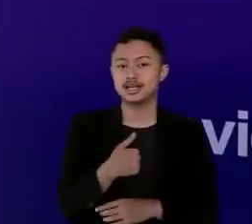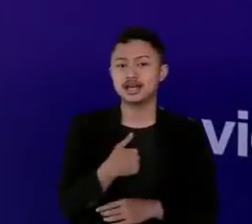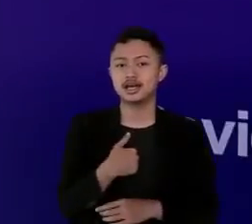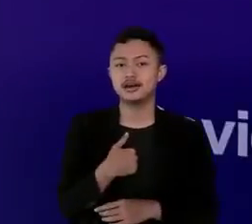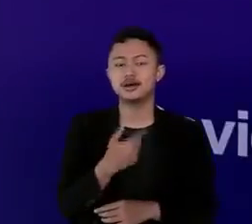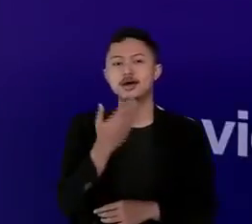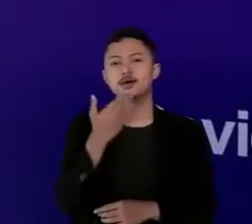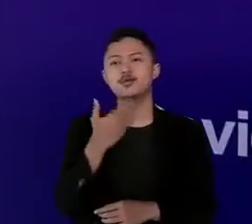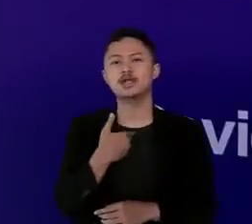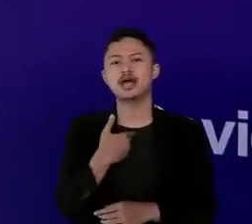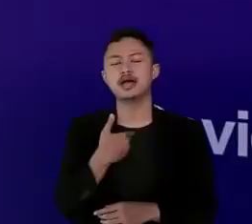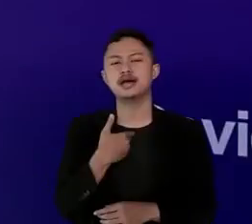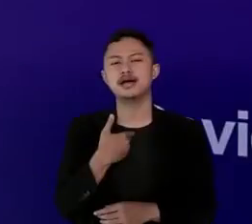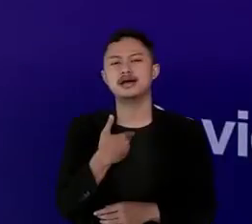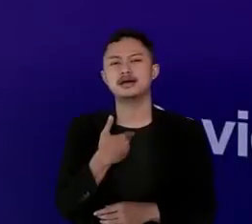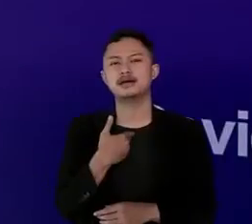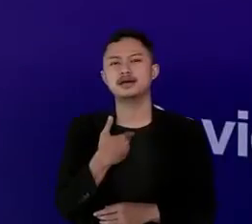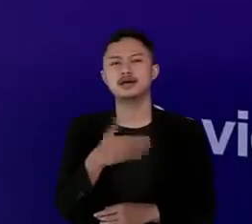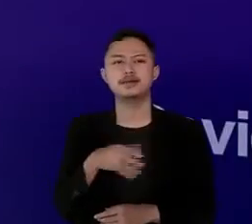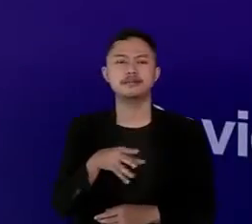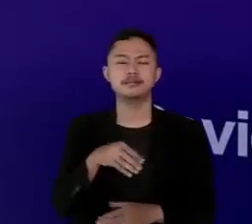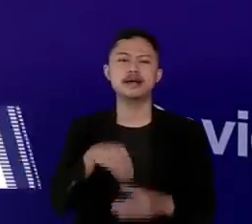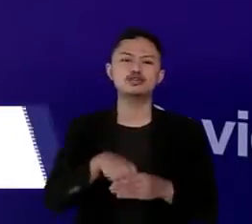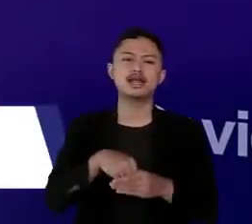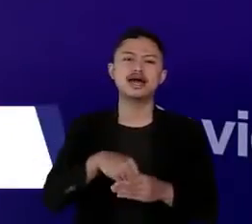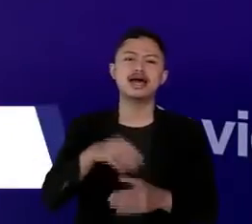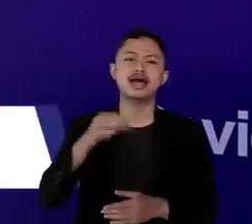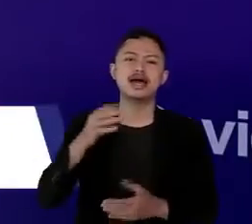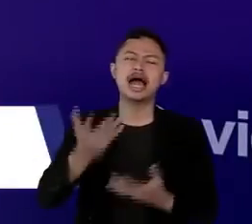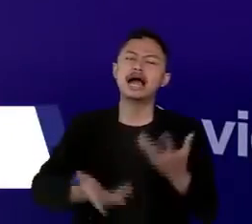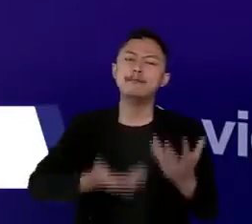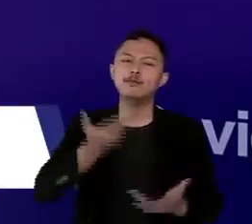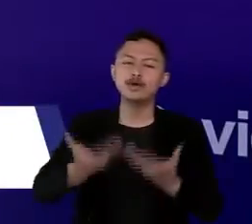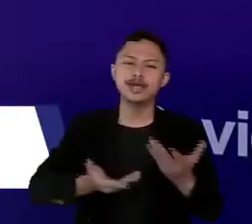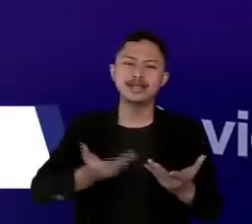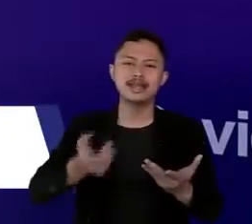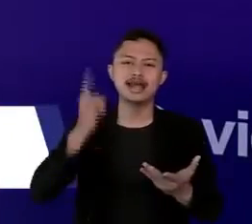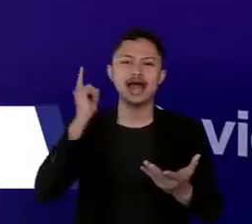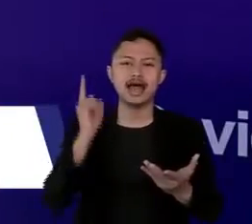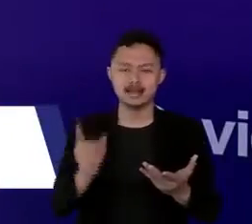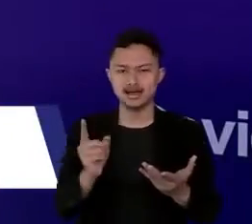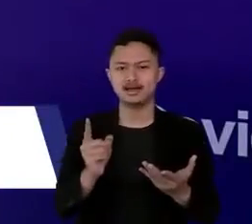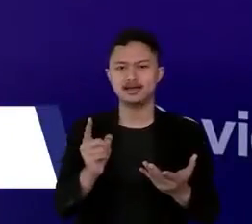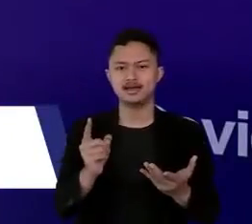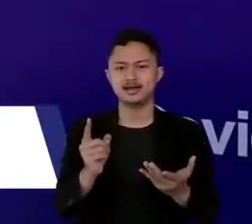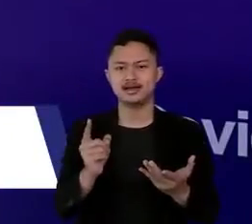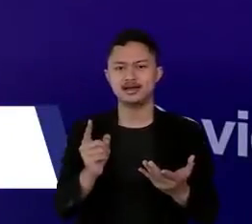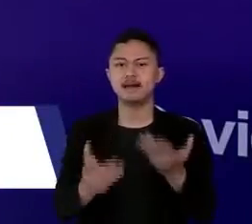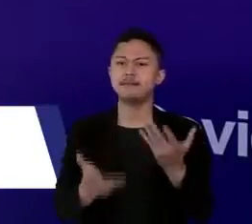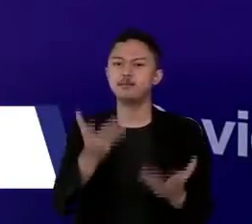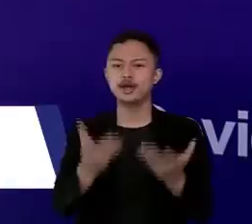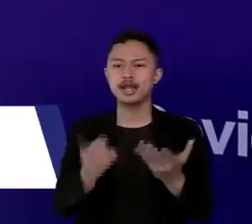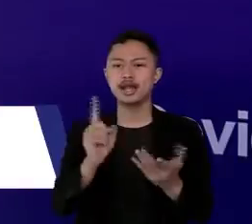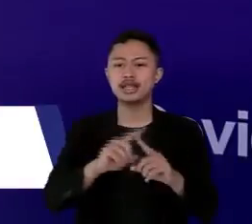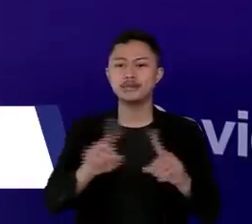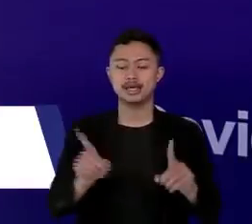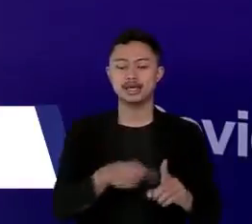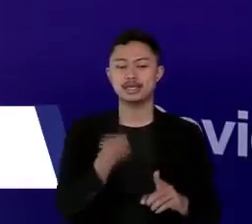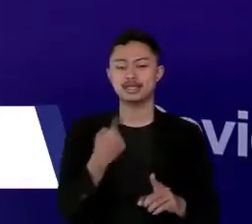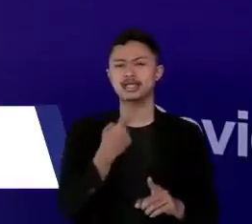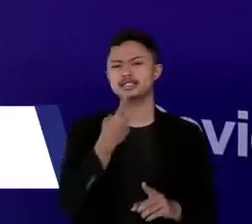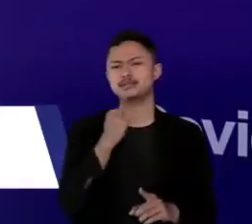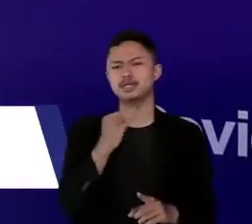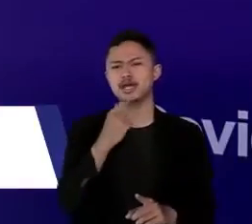berpendapat bahwa potensinya ada Namun kita inikan sebagai orang yang